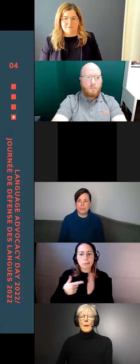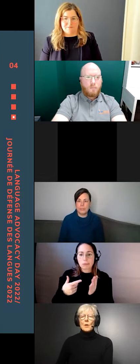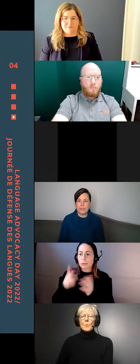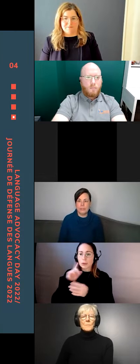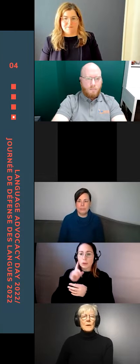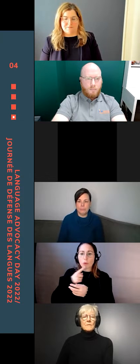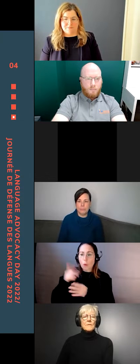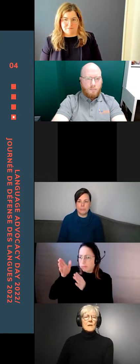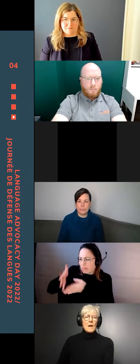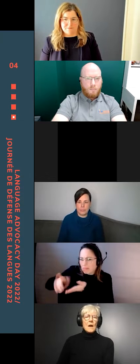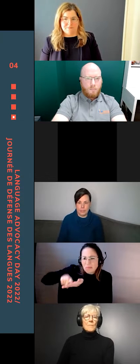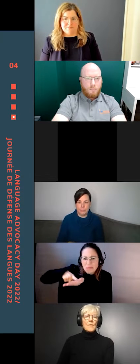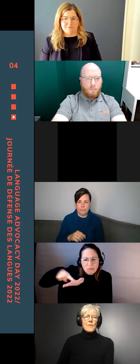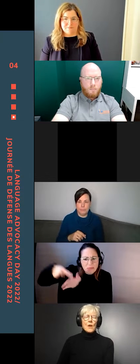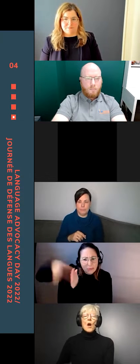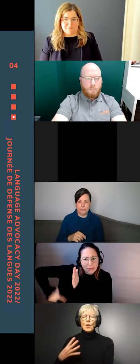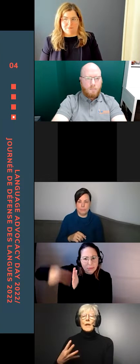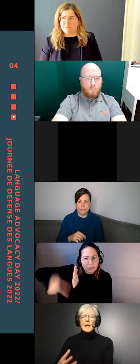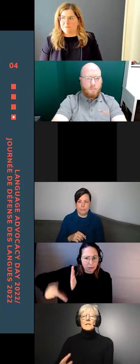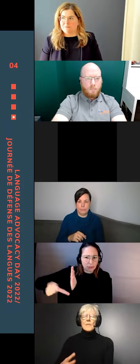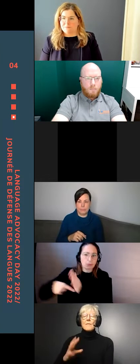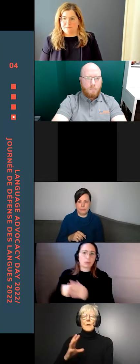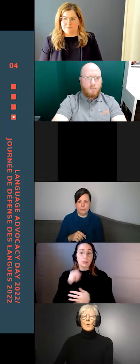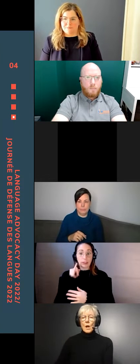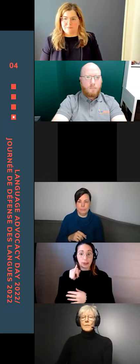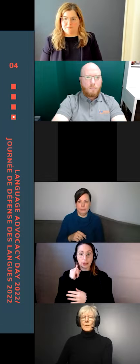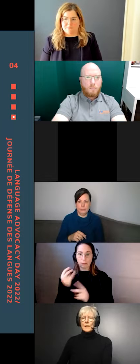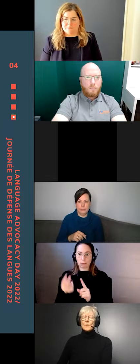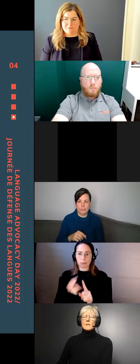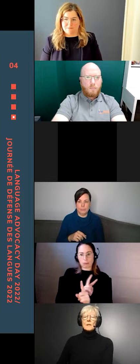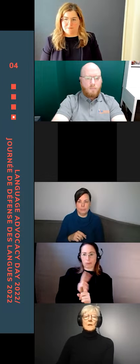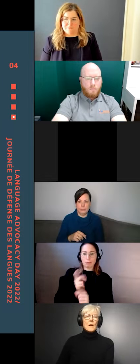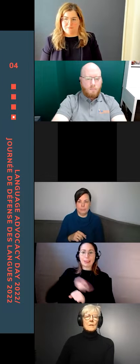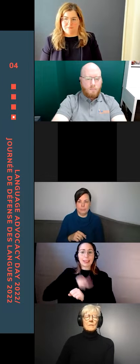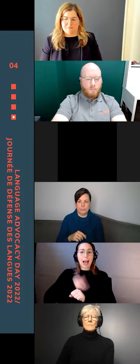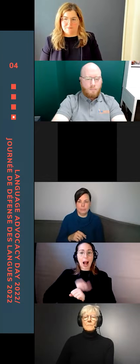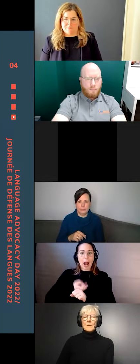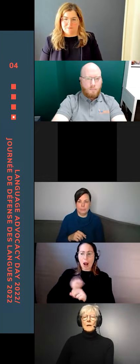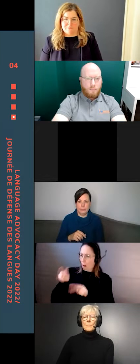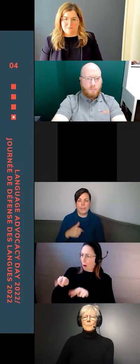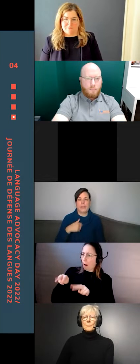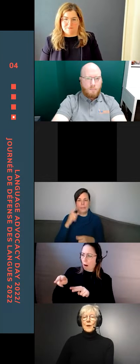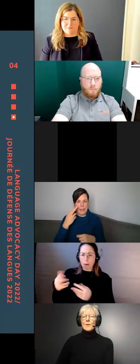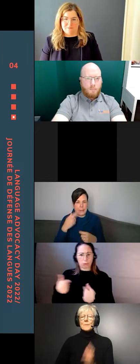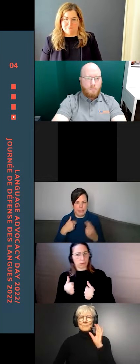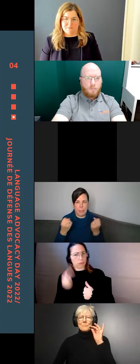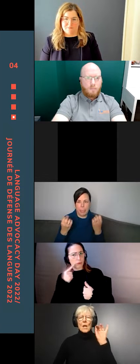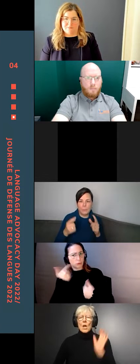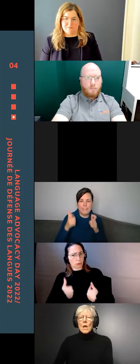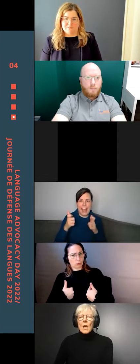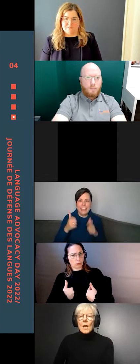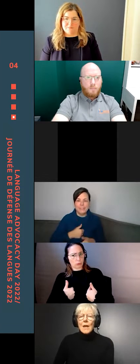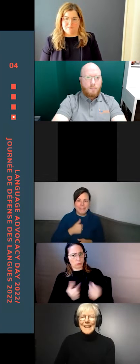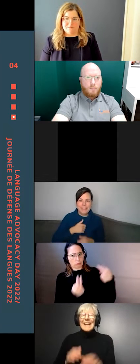sur la réparation des sourds. Donc, si on est vu du point de vue médical,